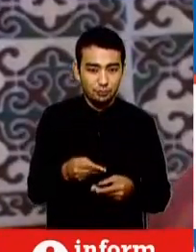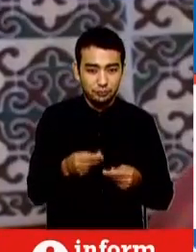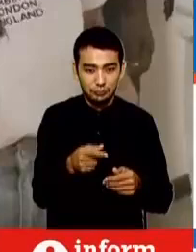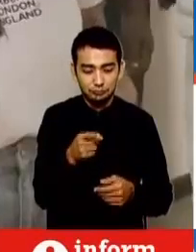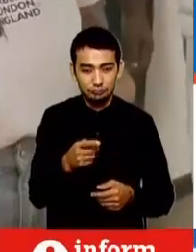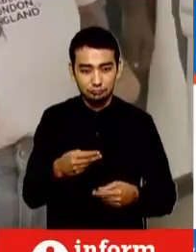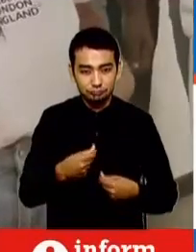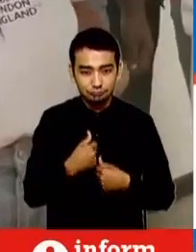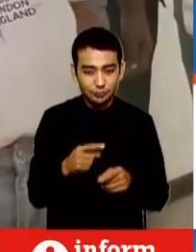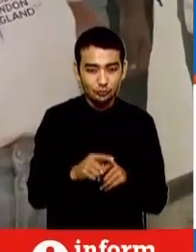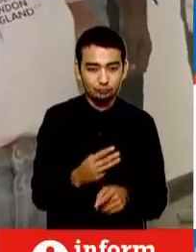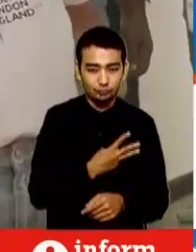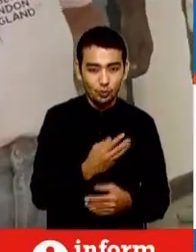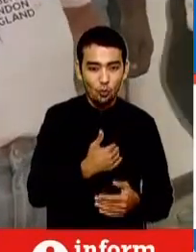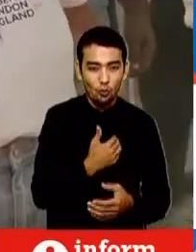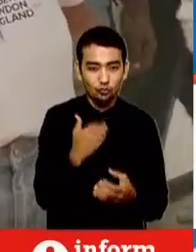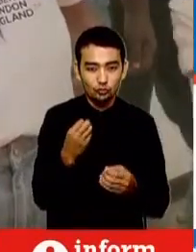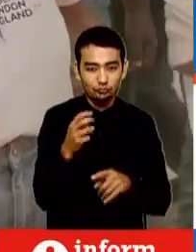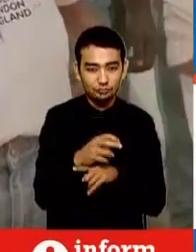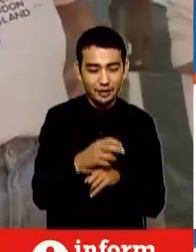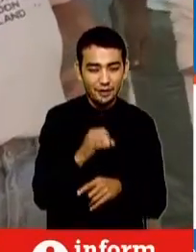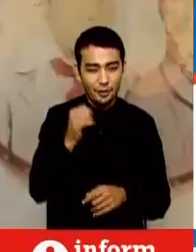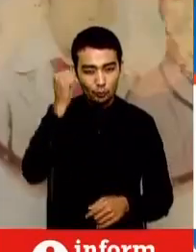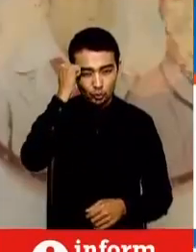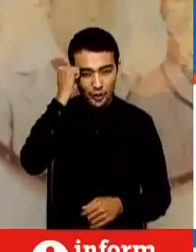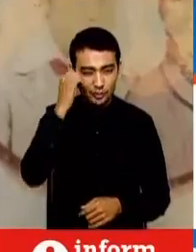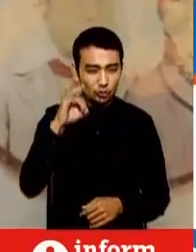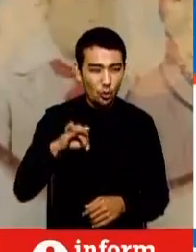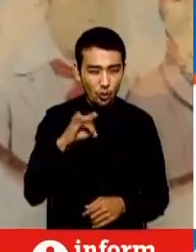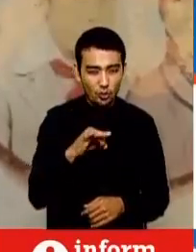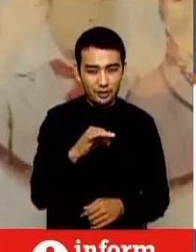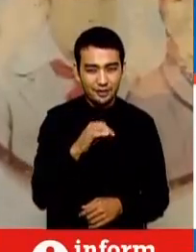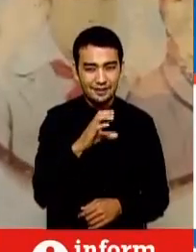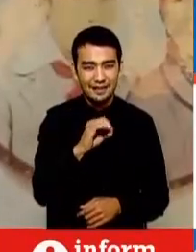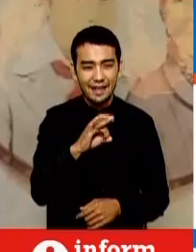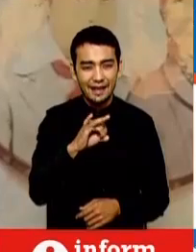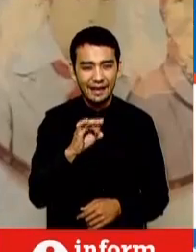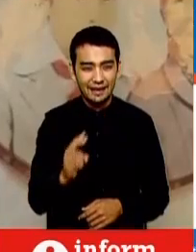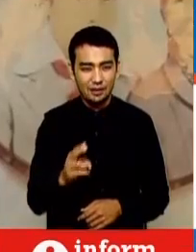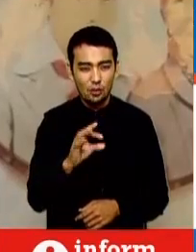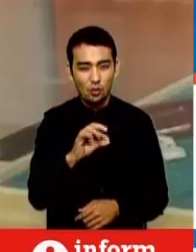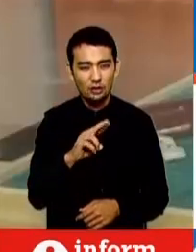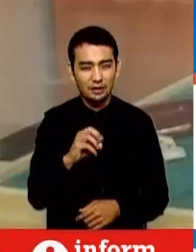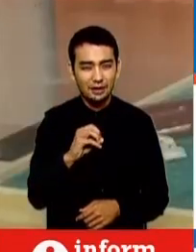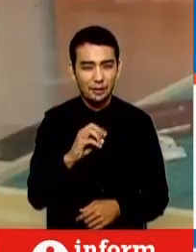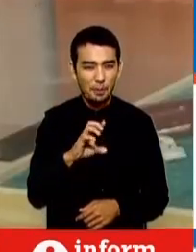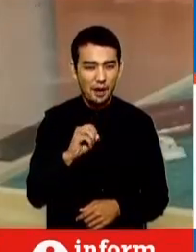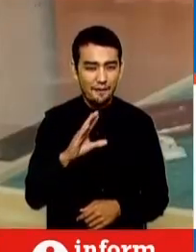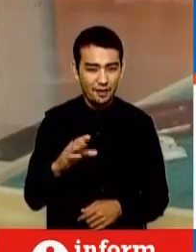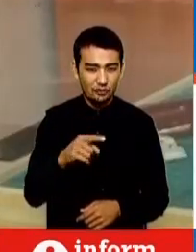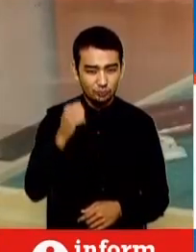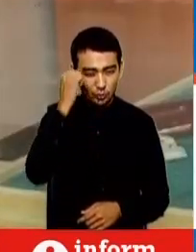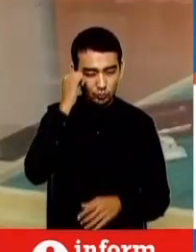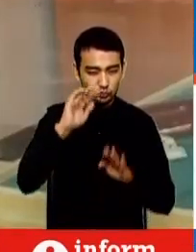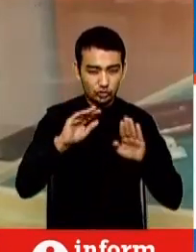это релакс. Путешественники посещают музей имени историка и этнографа Серика Кондобайула и историко-краеведческий музей в